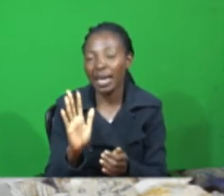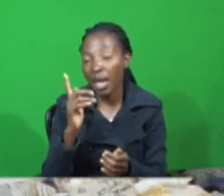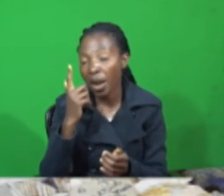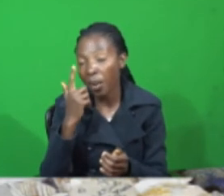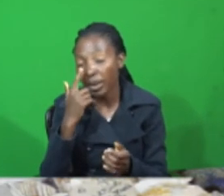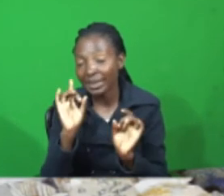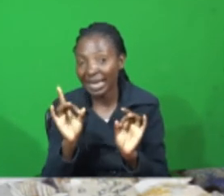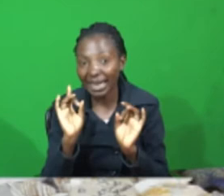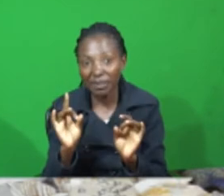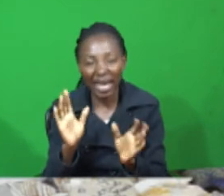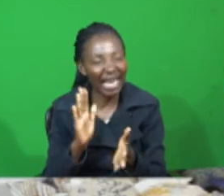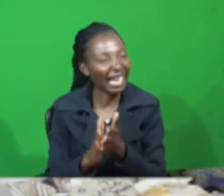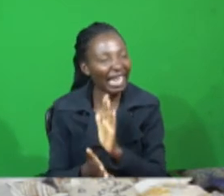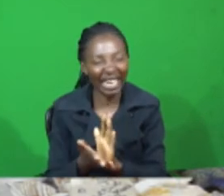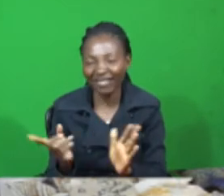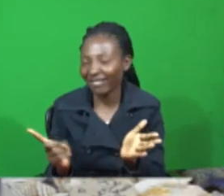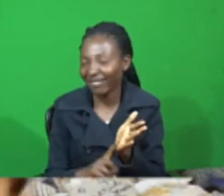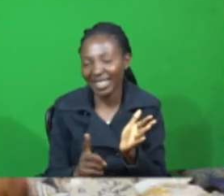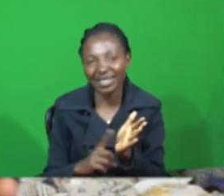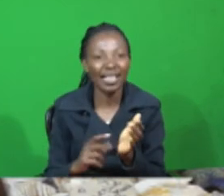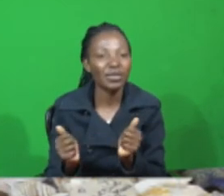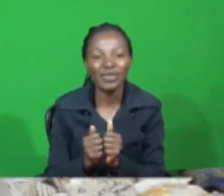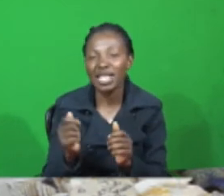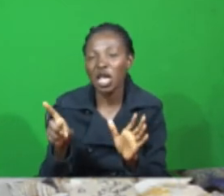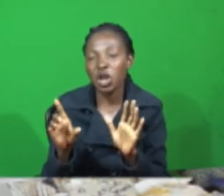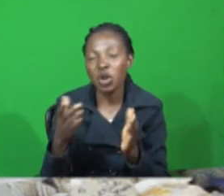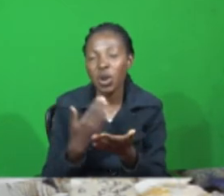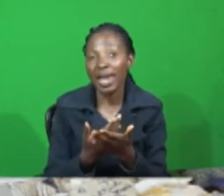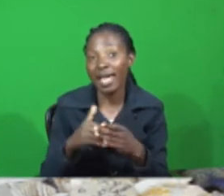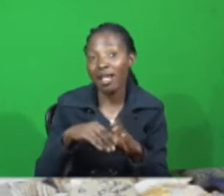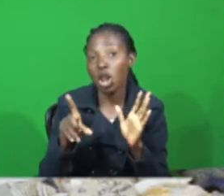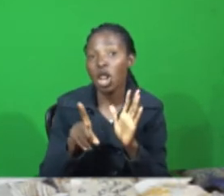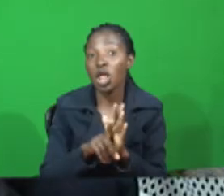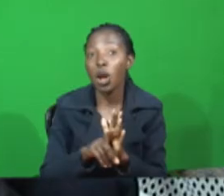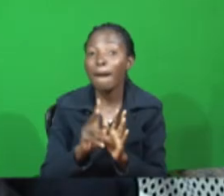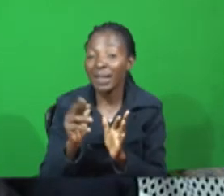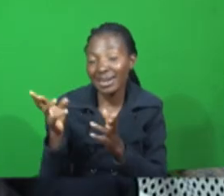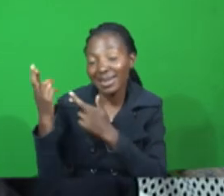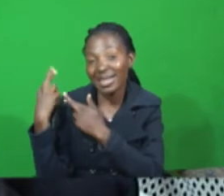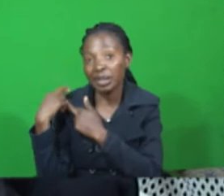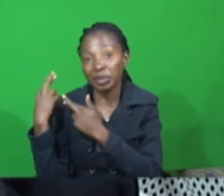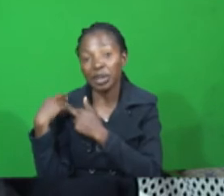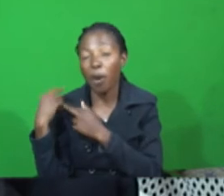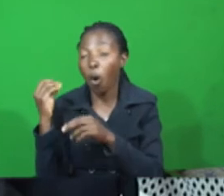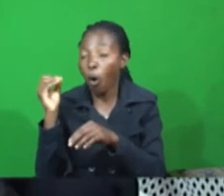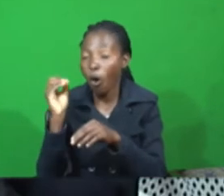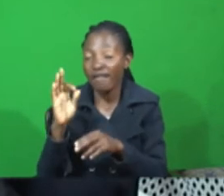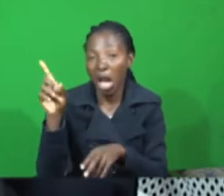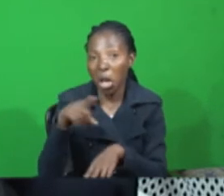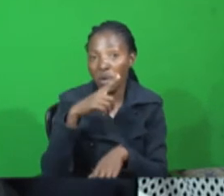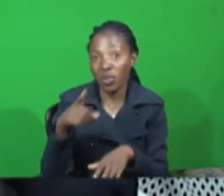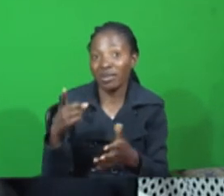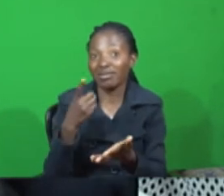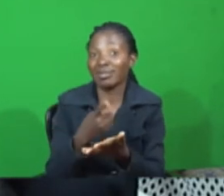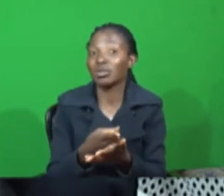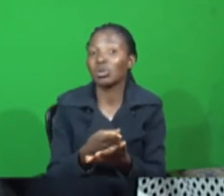paaichengeta anga asiri kupinda kumuroro. Anga akungotora responsibility yezvinhu zvaakakanganisa.